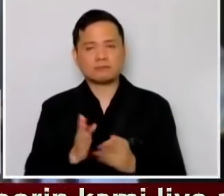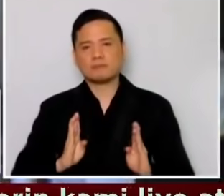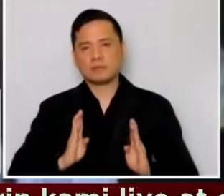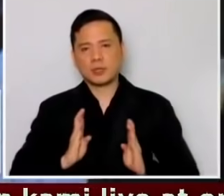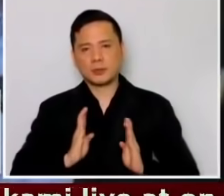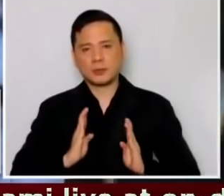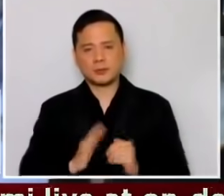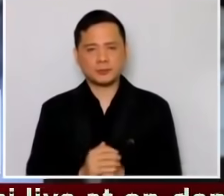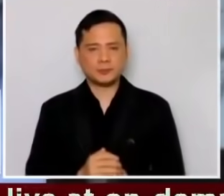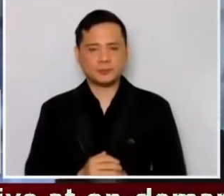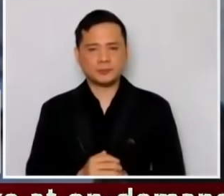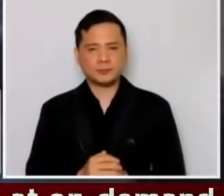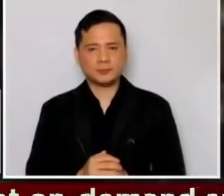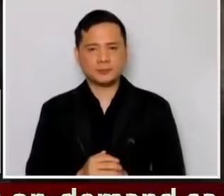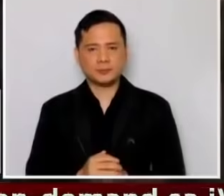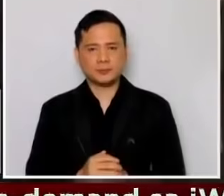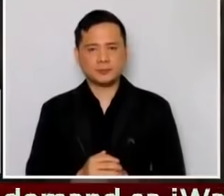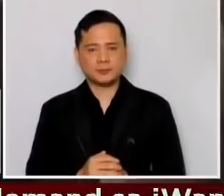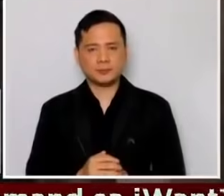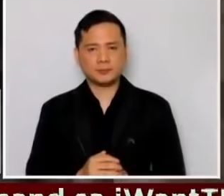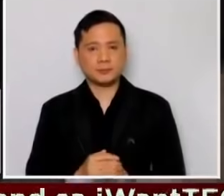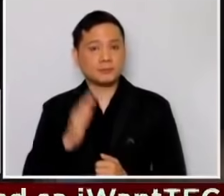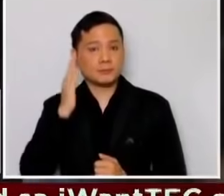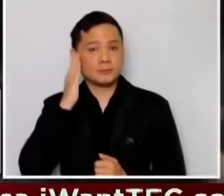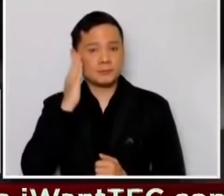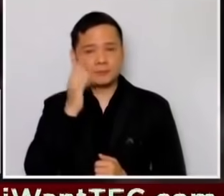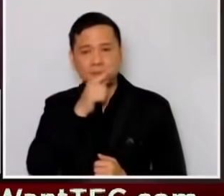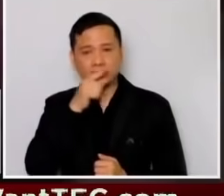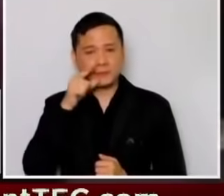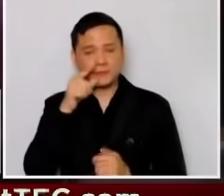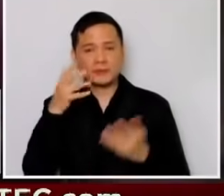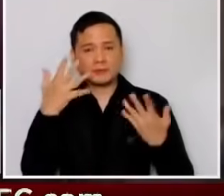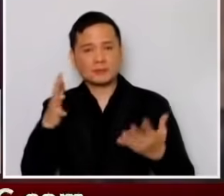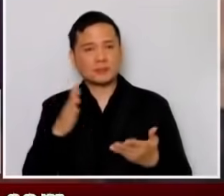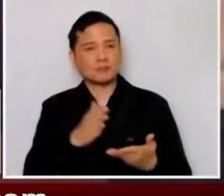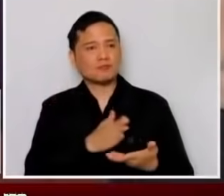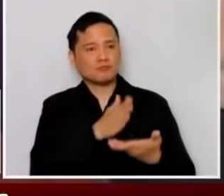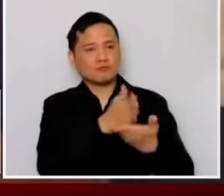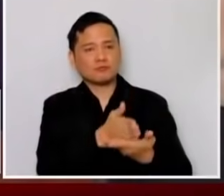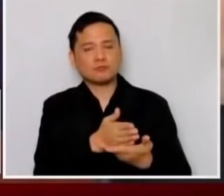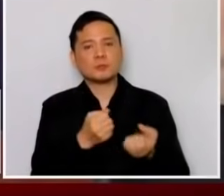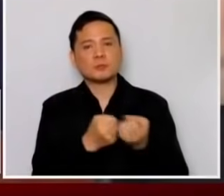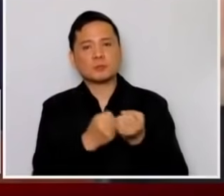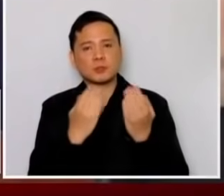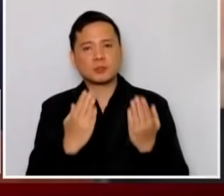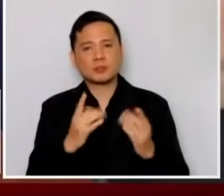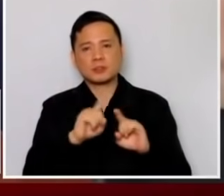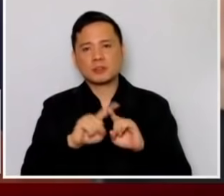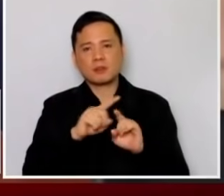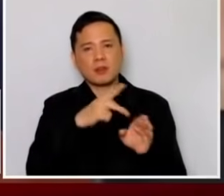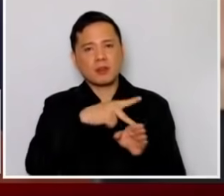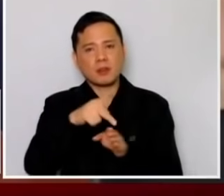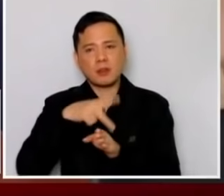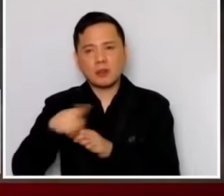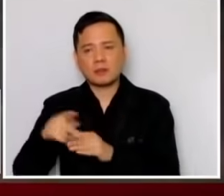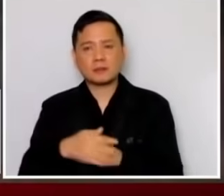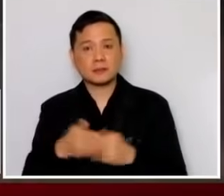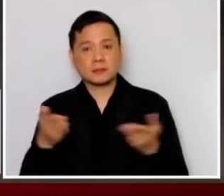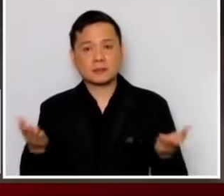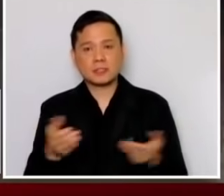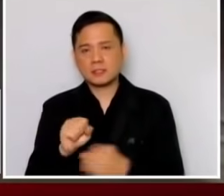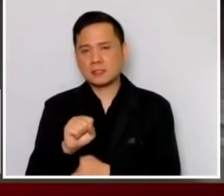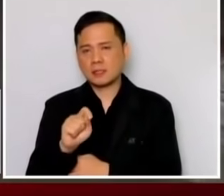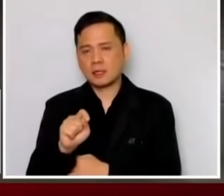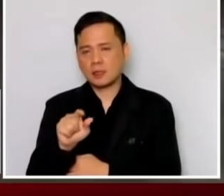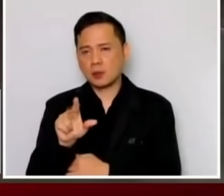Humarap si Vice President Lenny Robredo sa kanyang mga supporter mula sa iba-ibang sektor sa isang pagtitipon sa St. Louis School Center sa